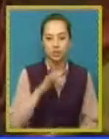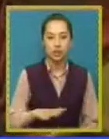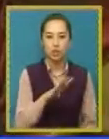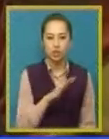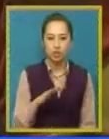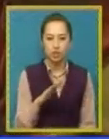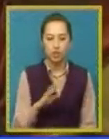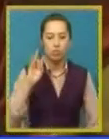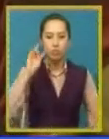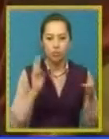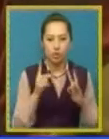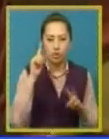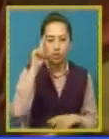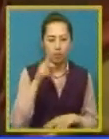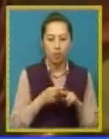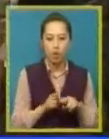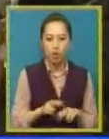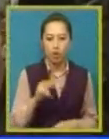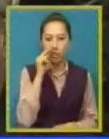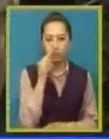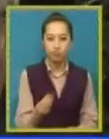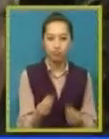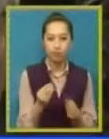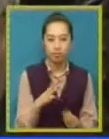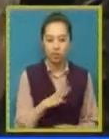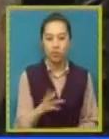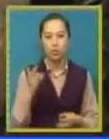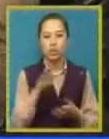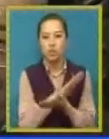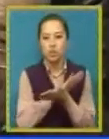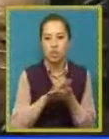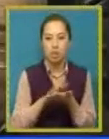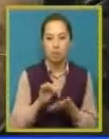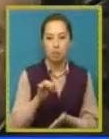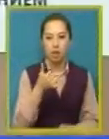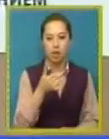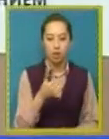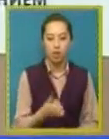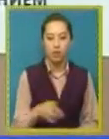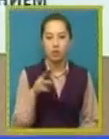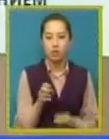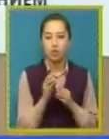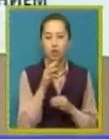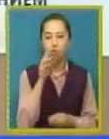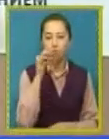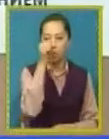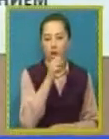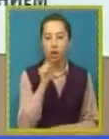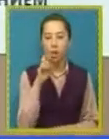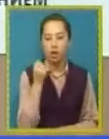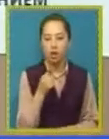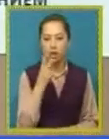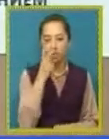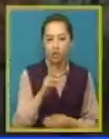бұқара біледі. Қала көрікті болу үшін ең өзекті мәселе ол тазалық. 2014 жылы Абай ауданының санитарлық тазалық